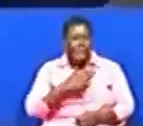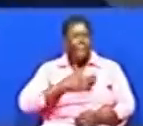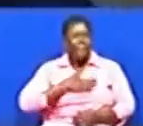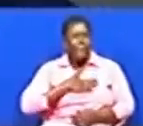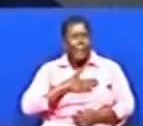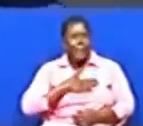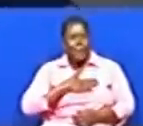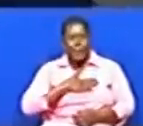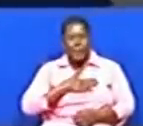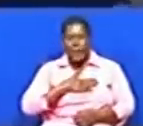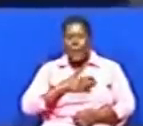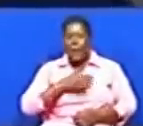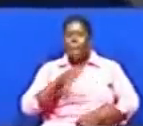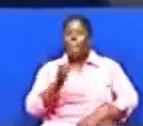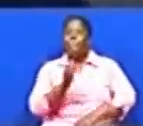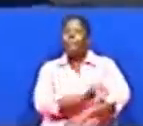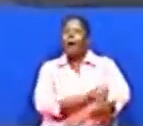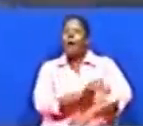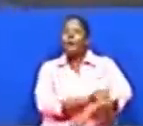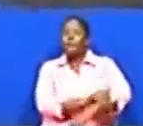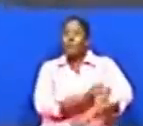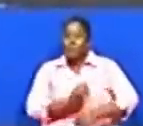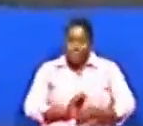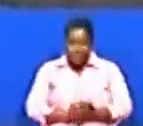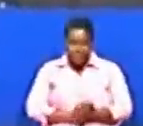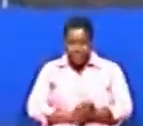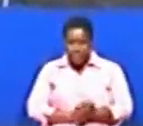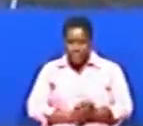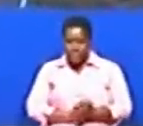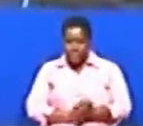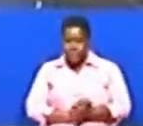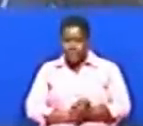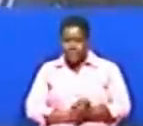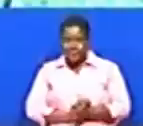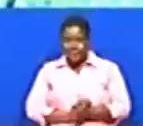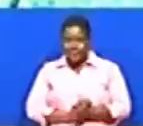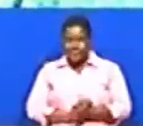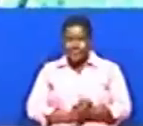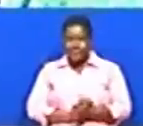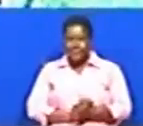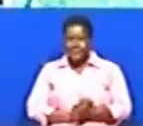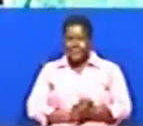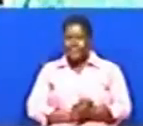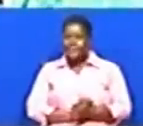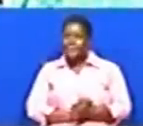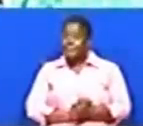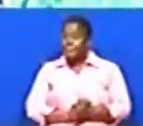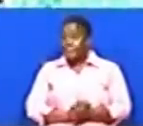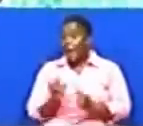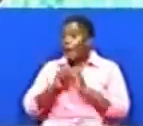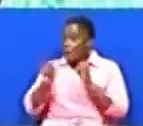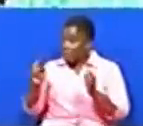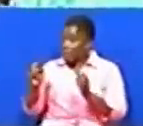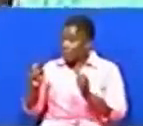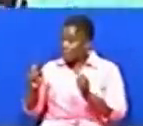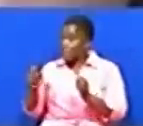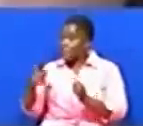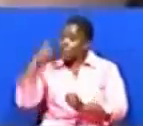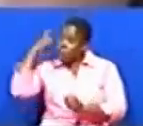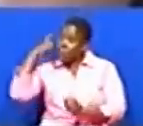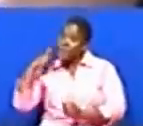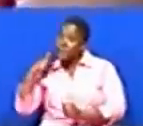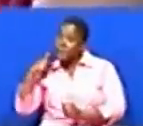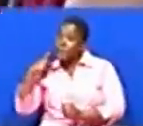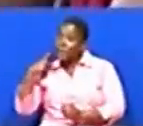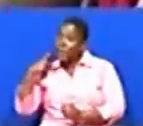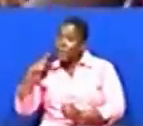kuku, kwa kweli mimi paja. Paja napenda sana, paja na firigisi sio mbaya. Lakini